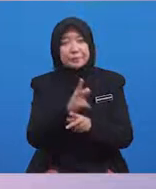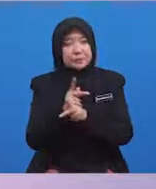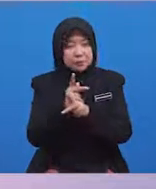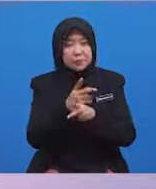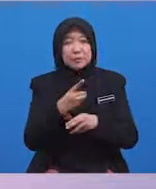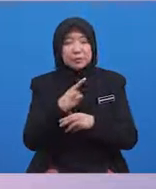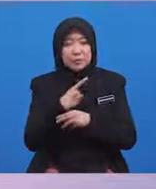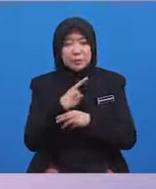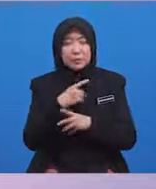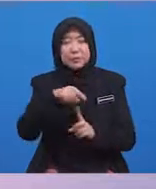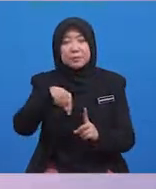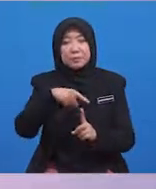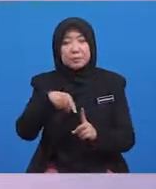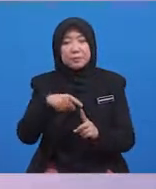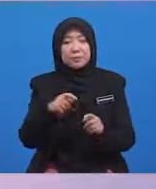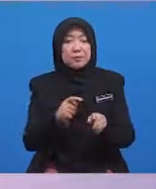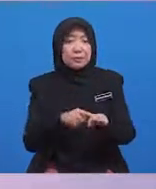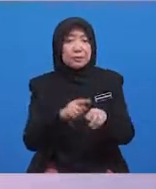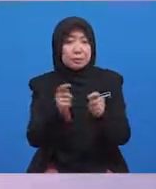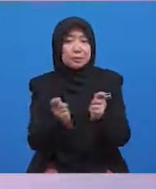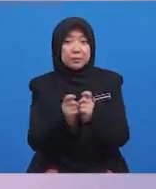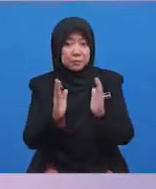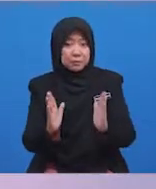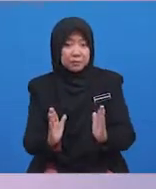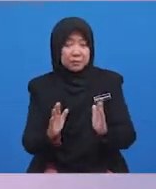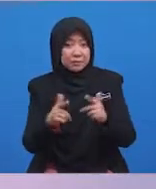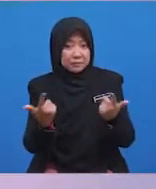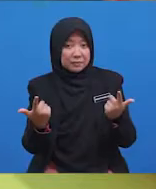diri apabila berada di tempat orang.